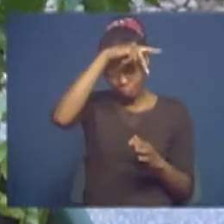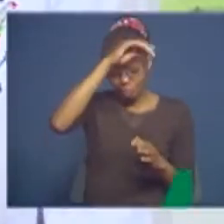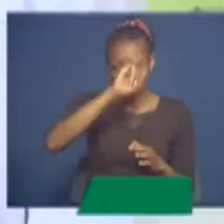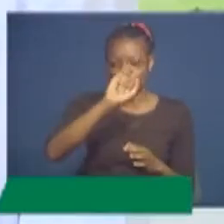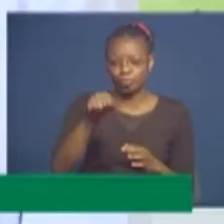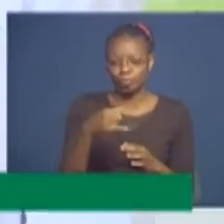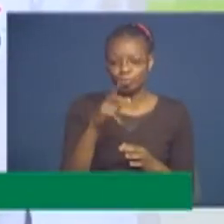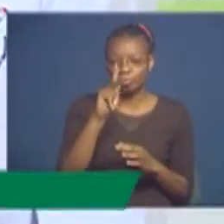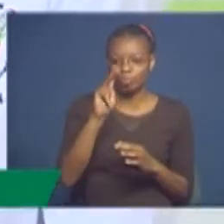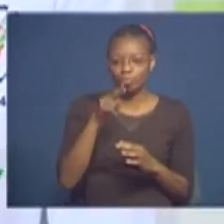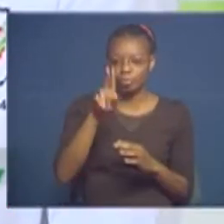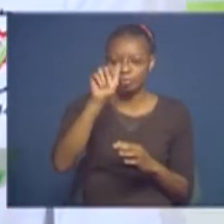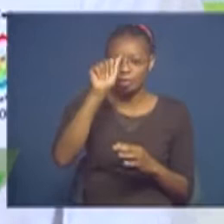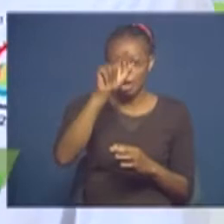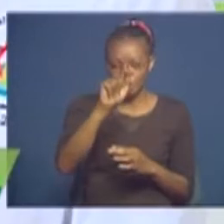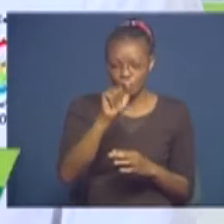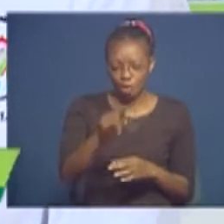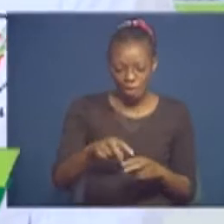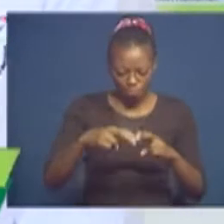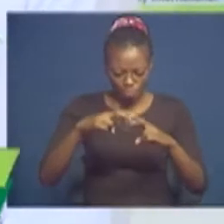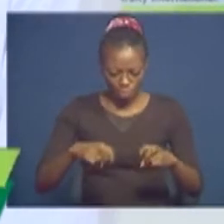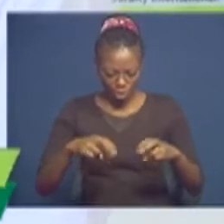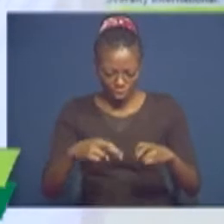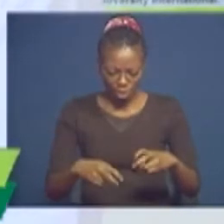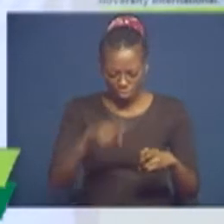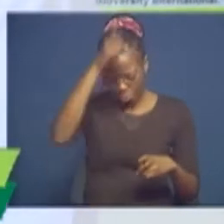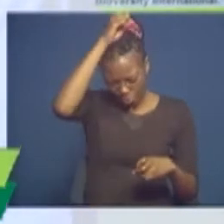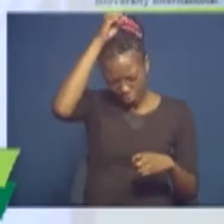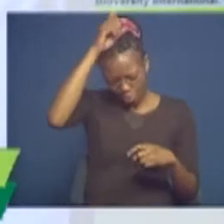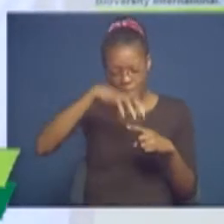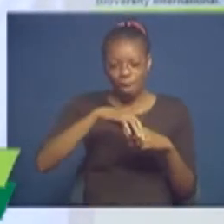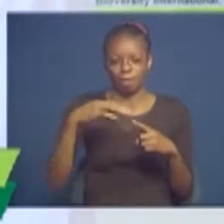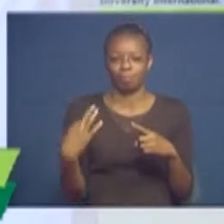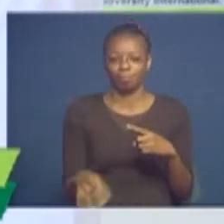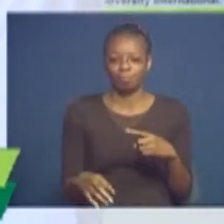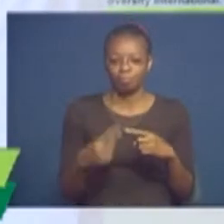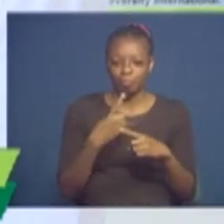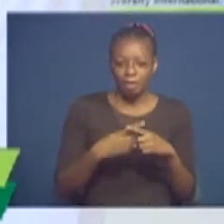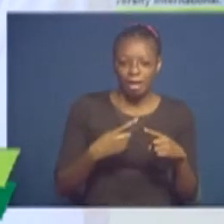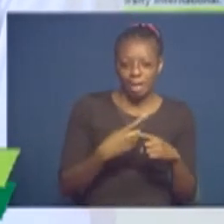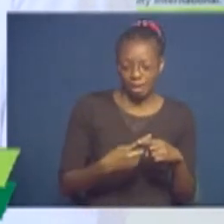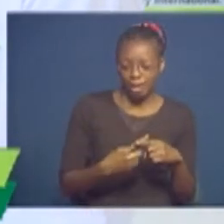asili. Na hii mradi ilianza zamani sana mwaka wa